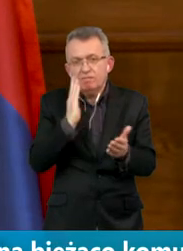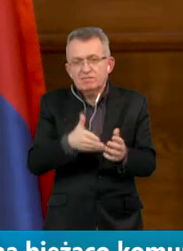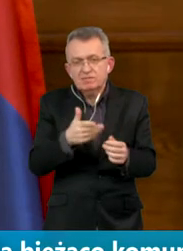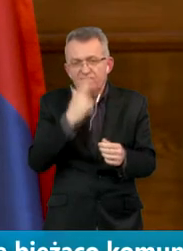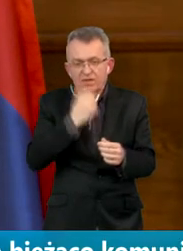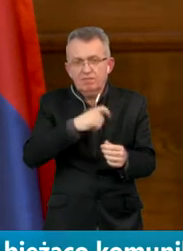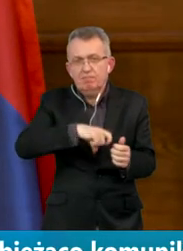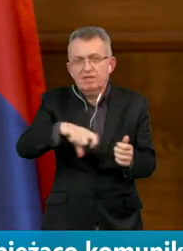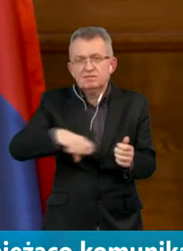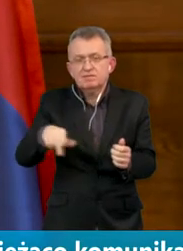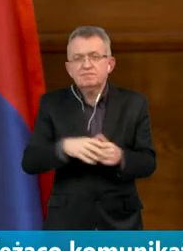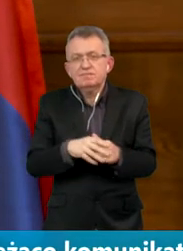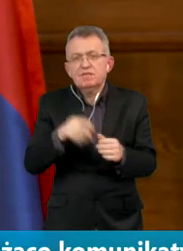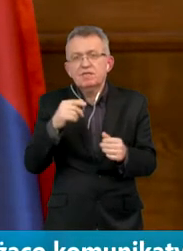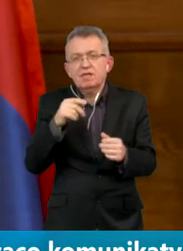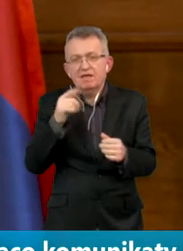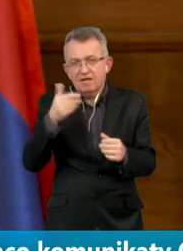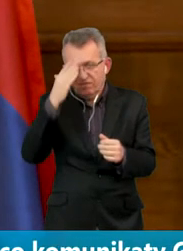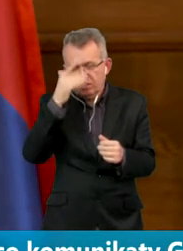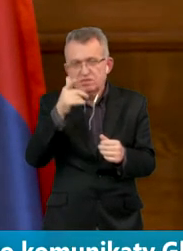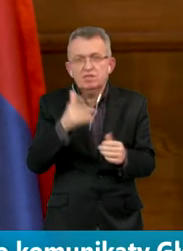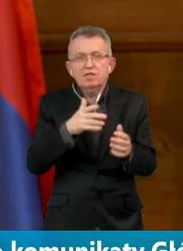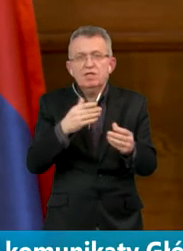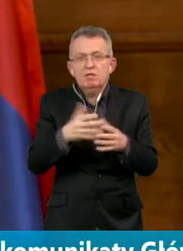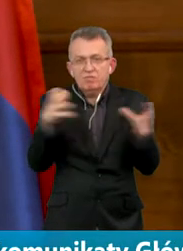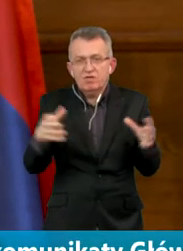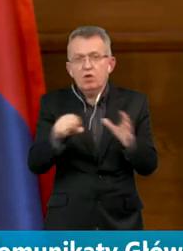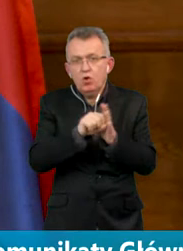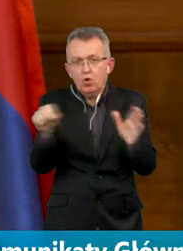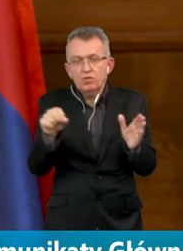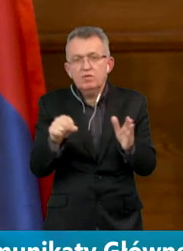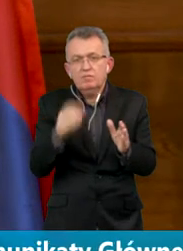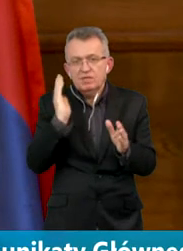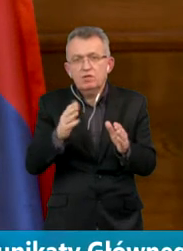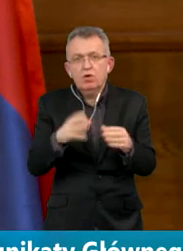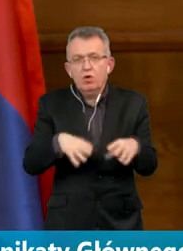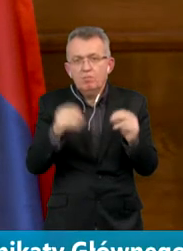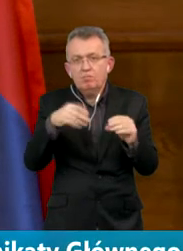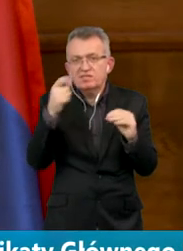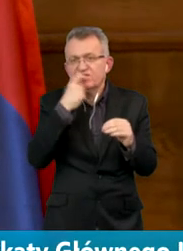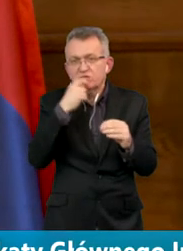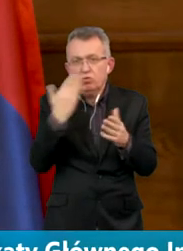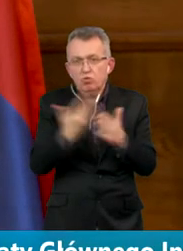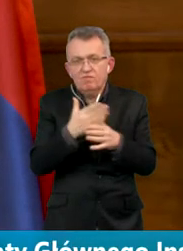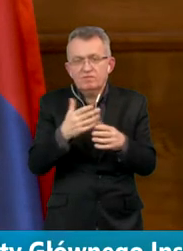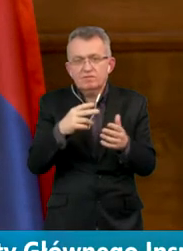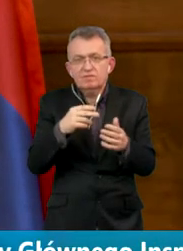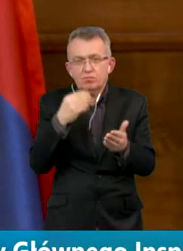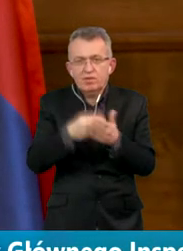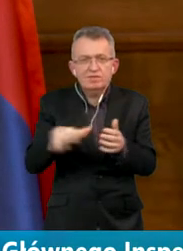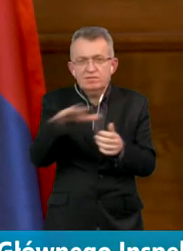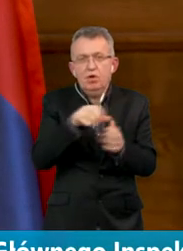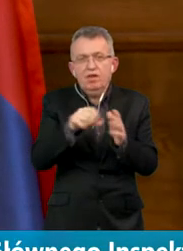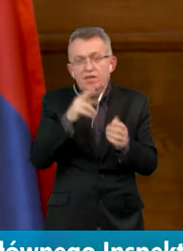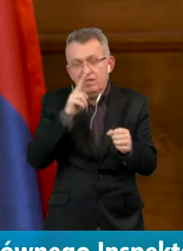tak jak Państwo doskonale wiecie, rusza ona od początku kwietnia. No i oczywiście w